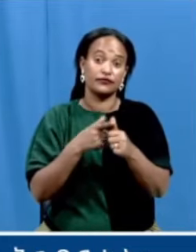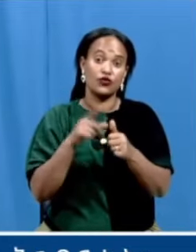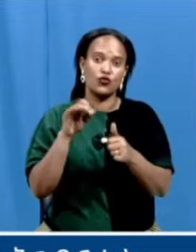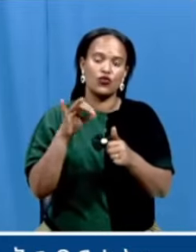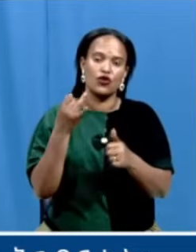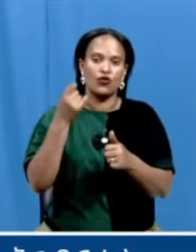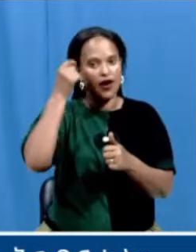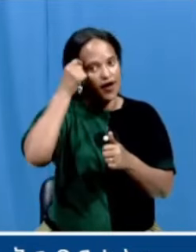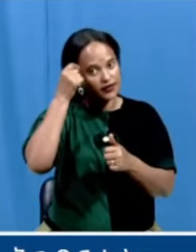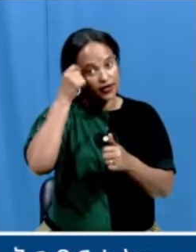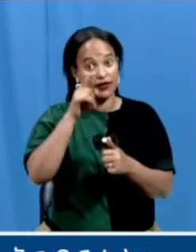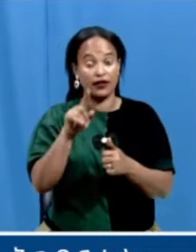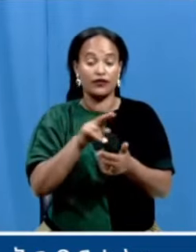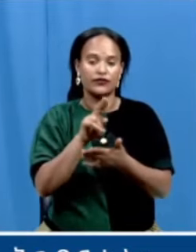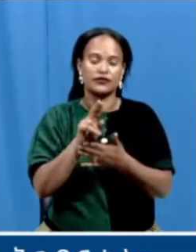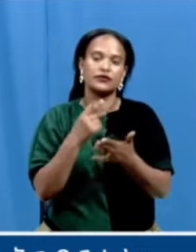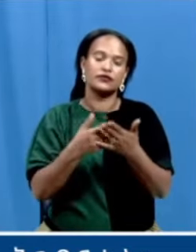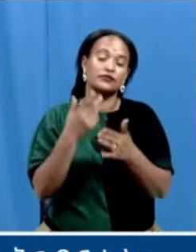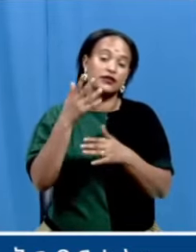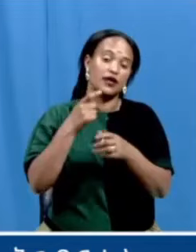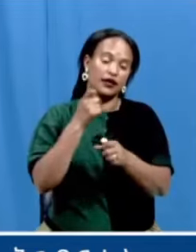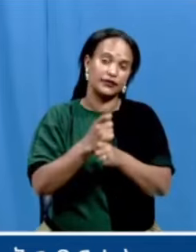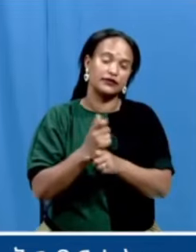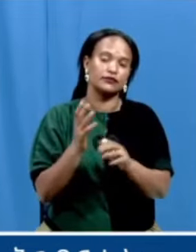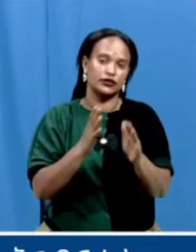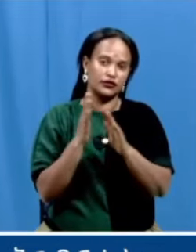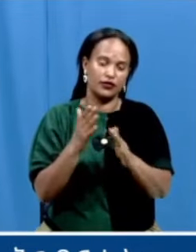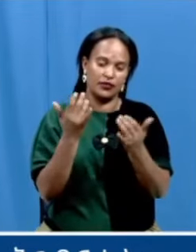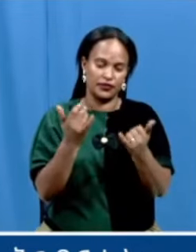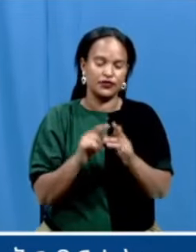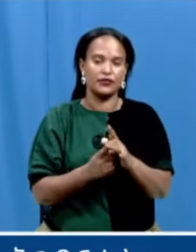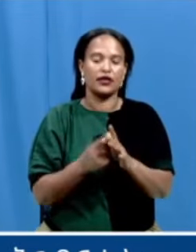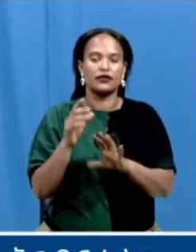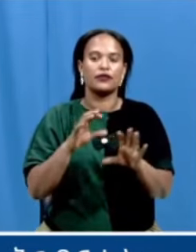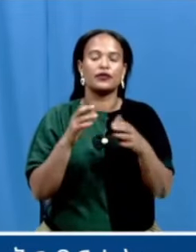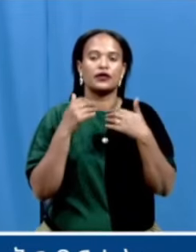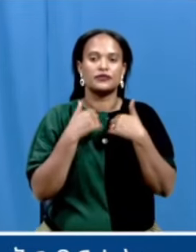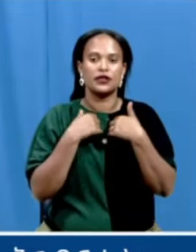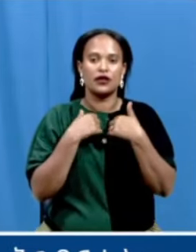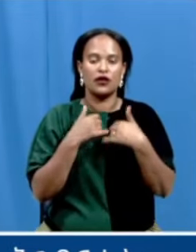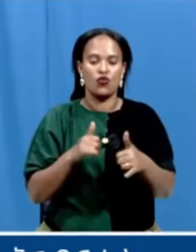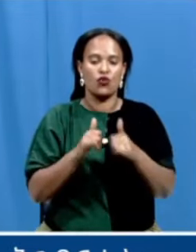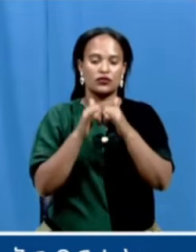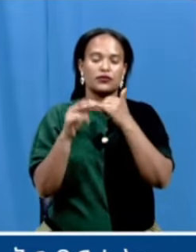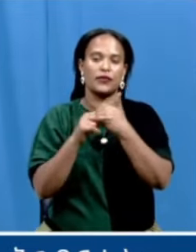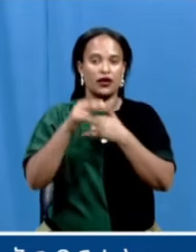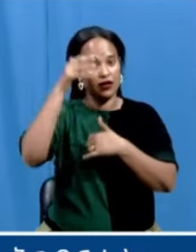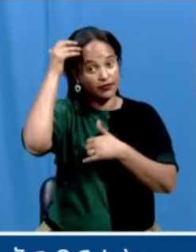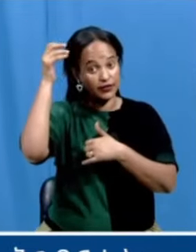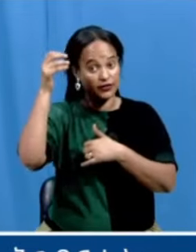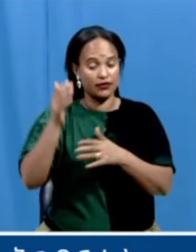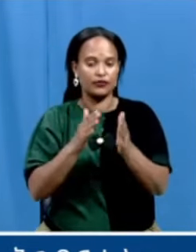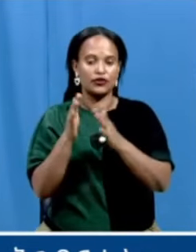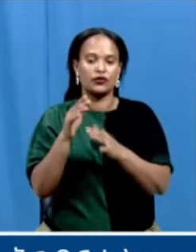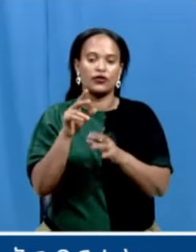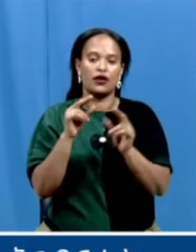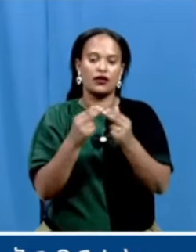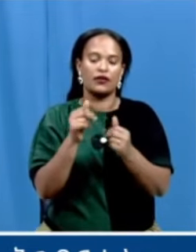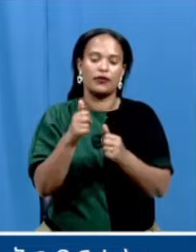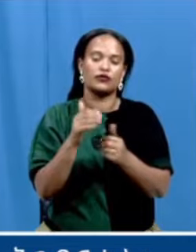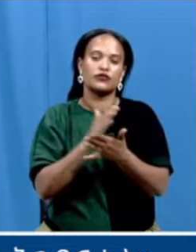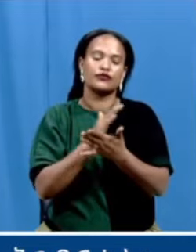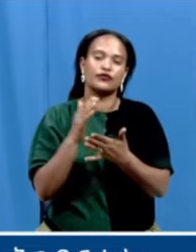ወልዋል ዩኒቨርስቲ ዓዲግራት እያ እታ ጋንታ ንመፅእ ዓመት ትገብሮ ምድለዋት ካብ ሕዚ ጀሚራ ተካይድ ከም ዘላን ዋንጫ ባንከን በሳ ውን ኣብ ምድላው ታጋንታ ናይ ባዕሉ